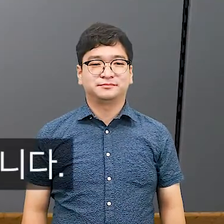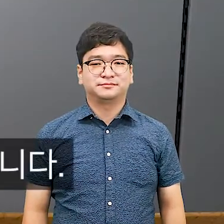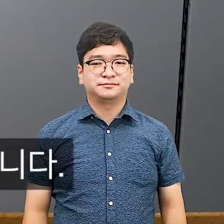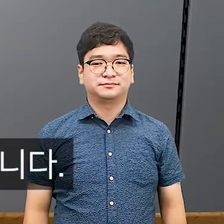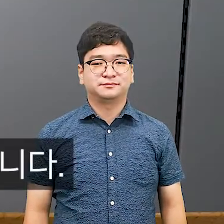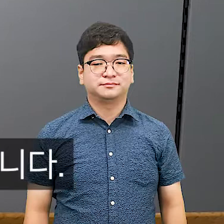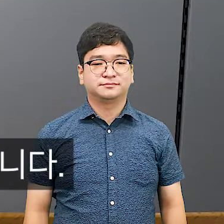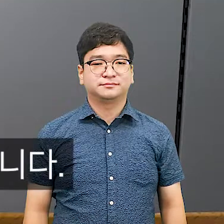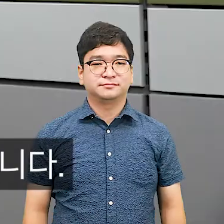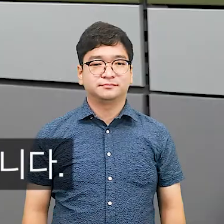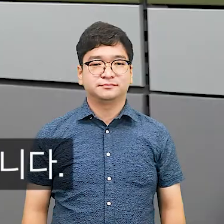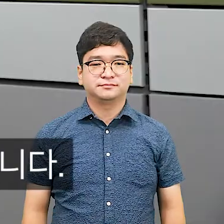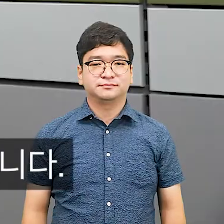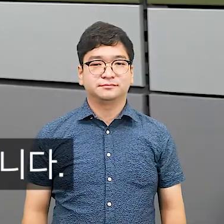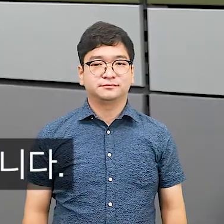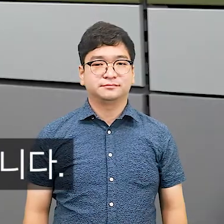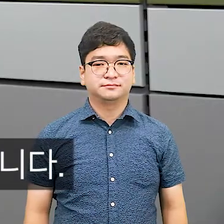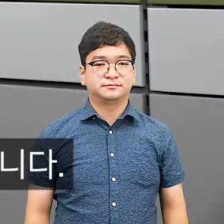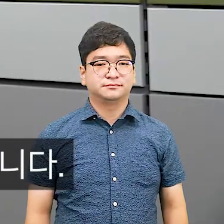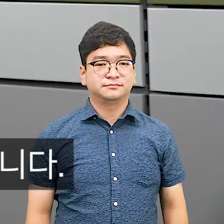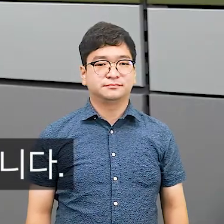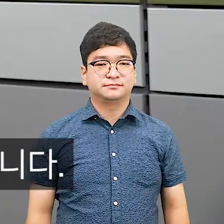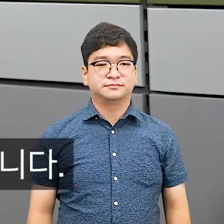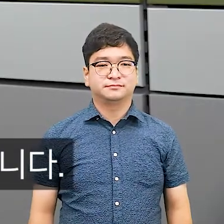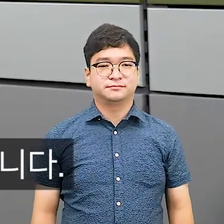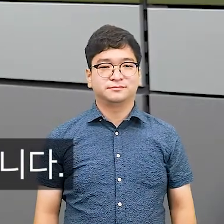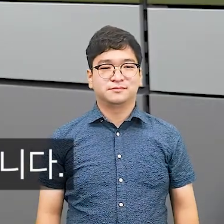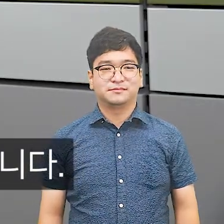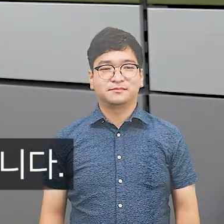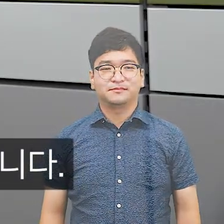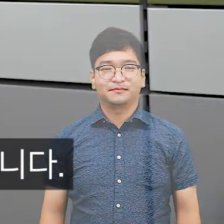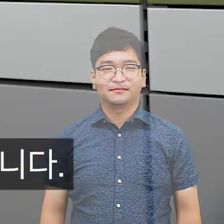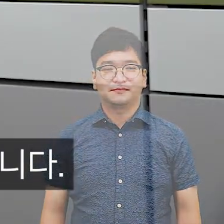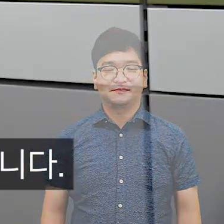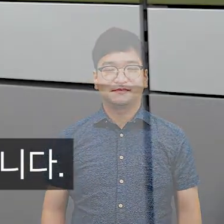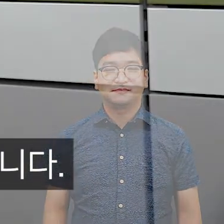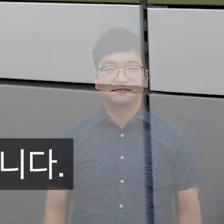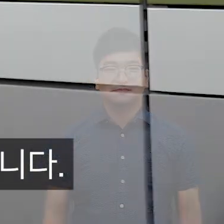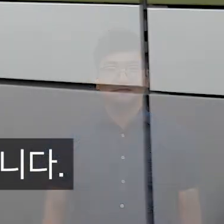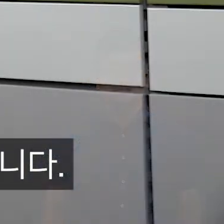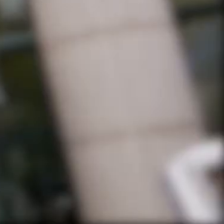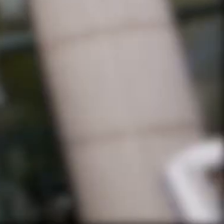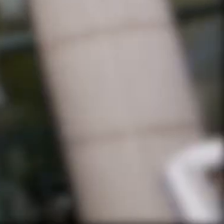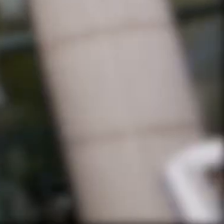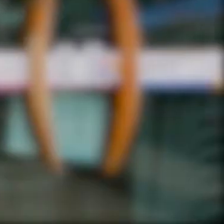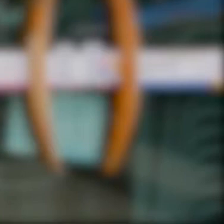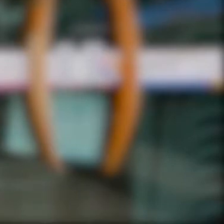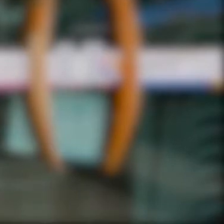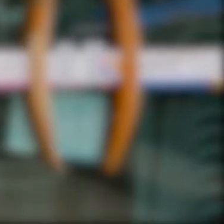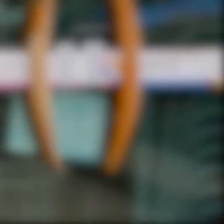수 있게끔 여러 가지로 도움을 많이 주셔서 힘든 거는 별로 못 느꼈습니다.